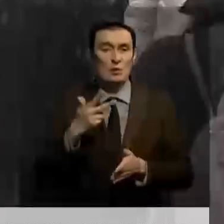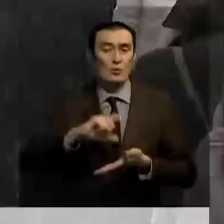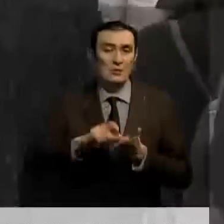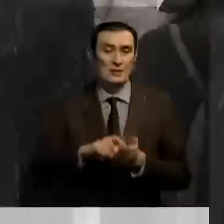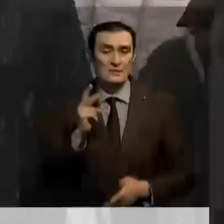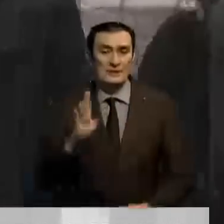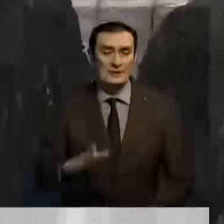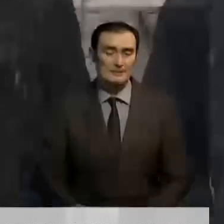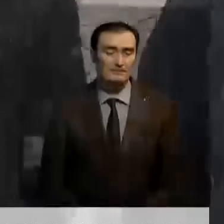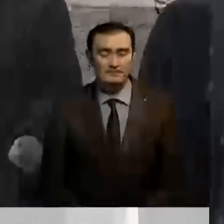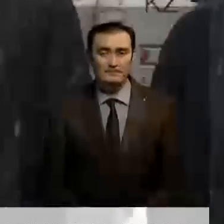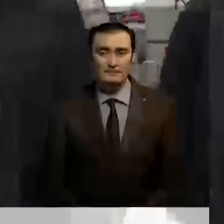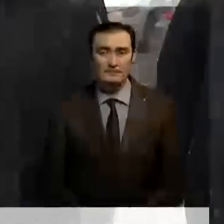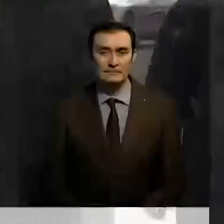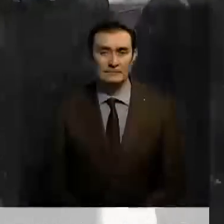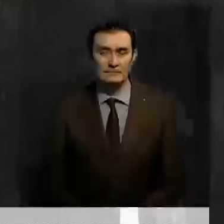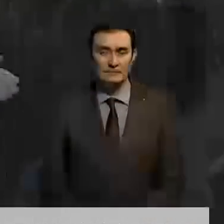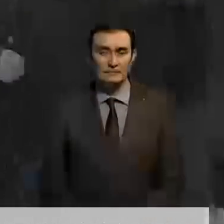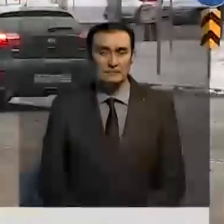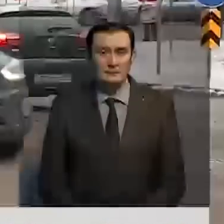трехкомнатной квартиры.